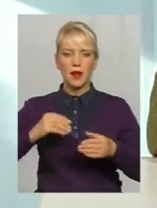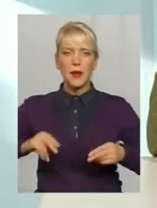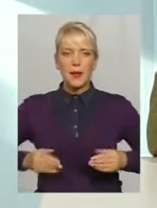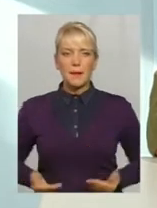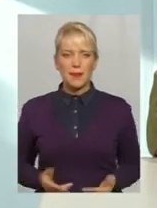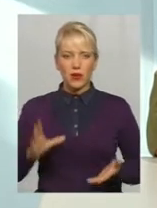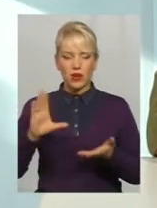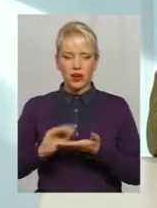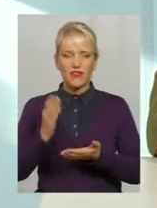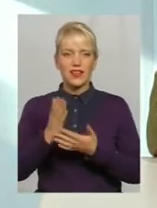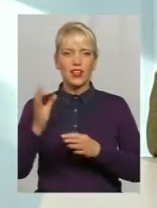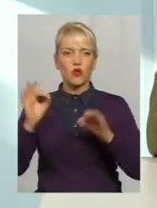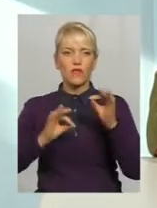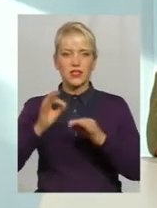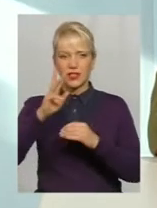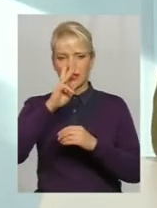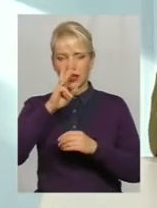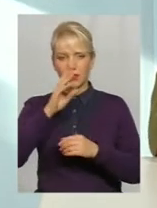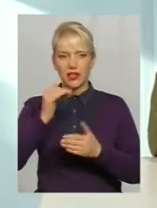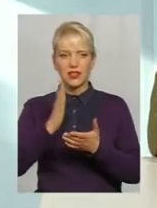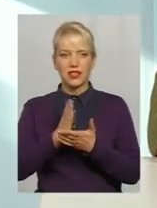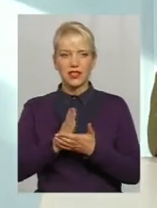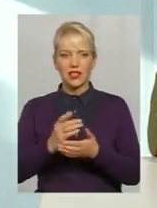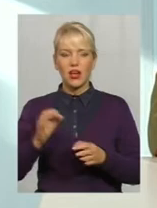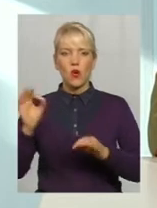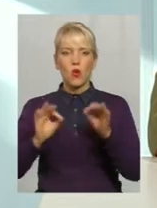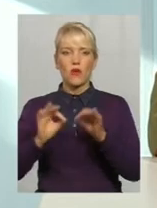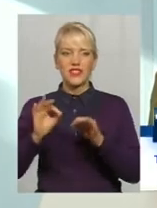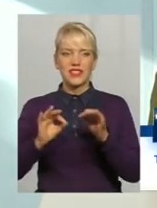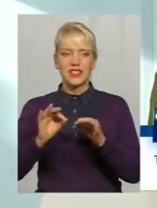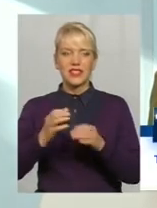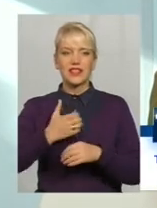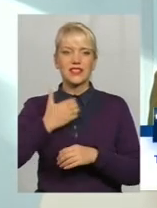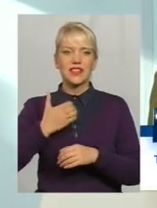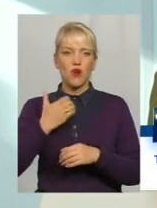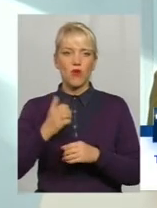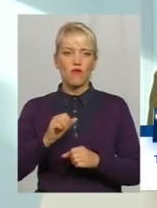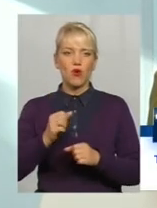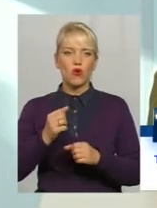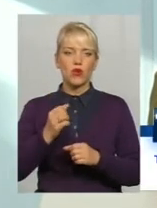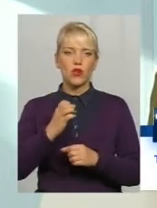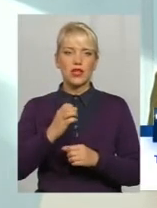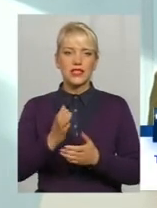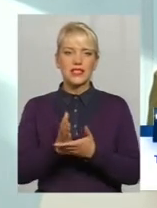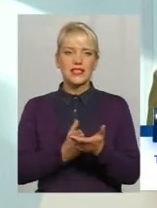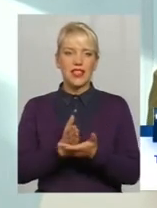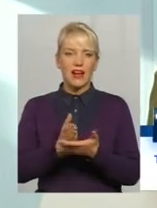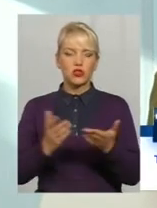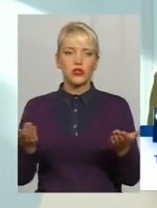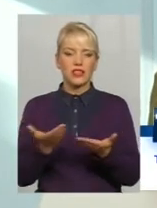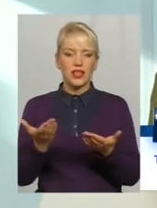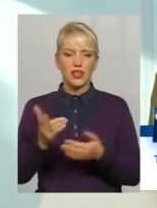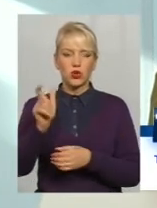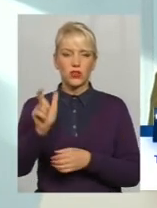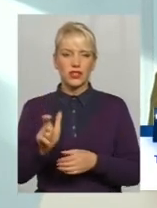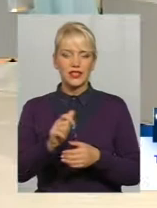яку заробила людина протягом трудового життя. Є коефіцієнт страхового стажу, знову ж таки, який заробила людина